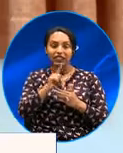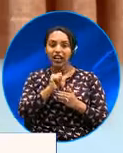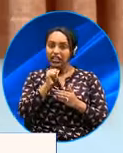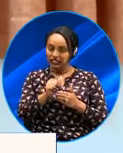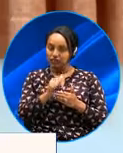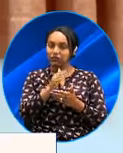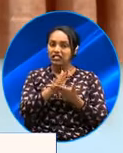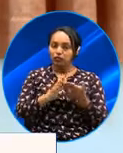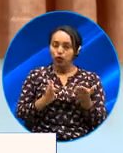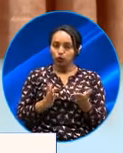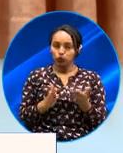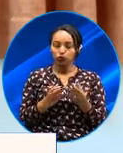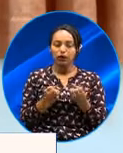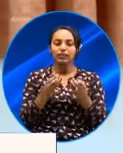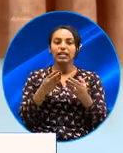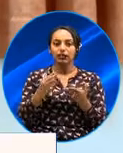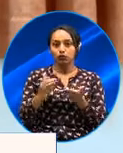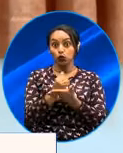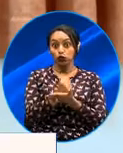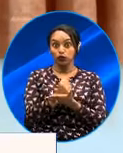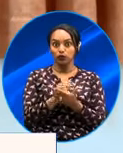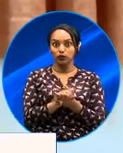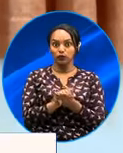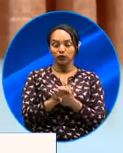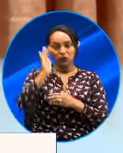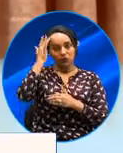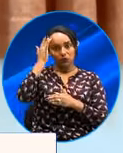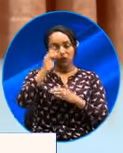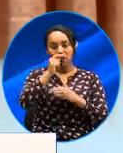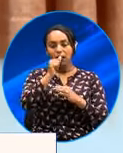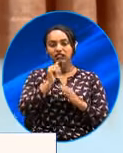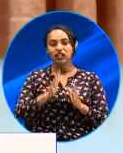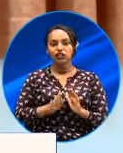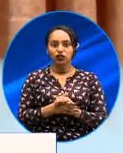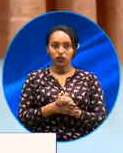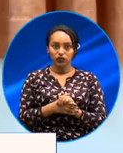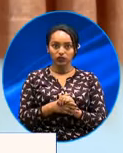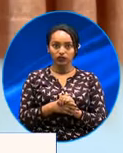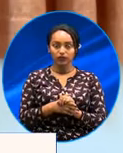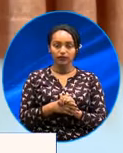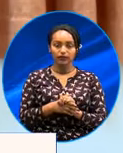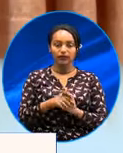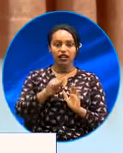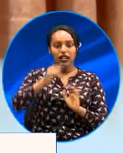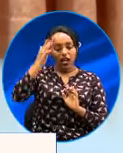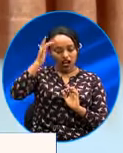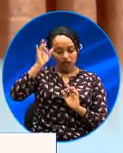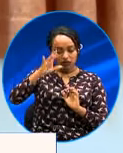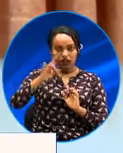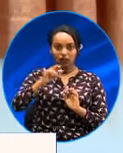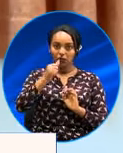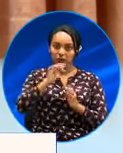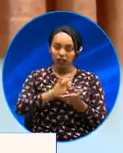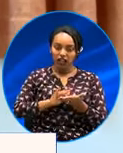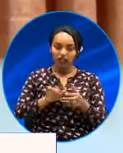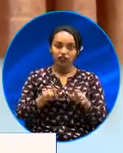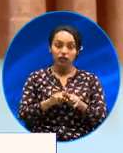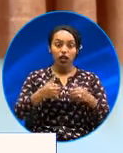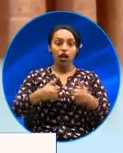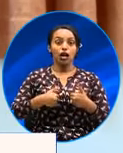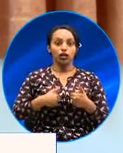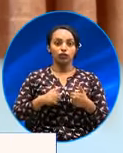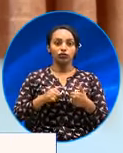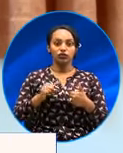የተወሰኑቱ በብዛት የሚወሰዱ የህመም ማስታገሻዎች እንደ ፓራስታሞል አይነት